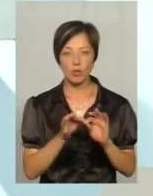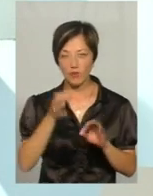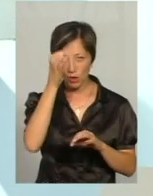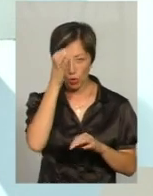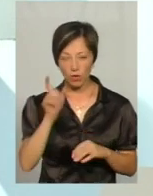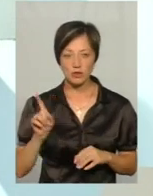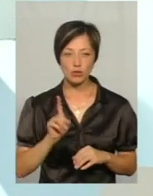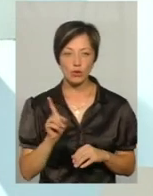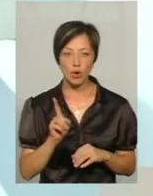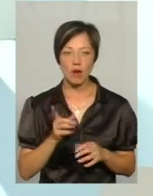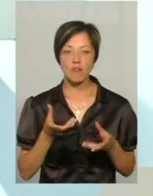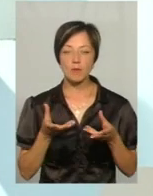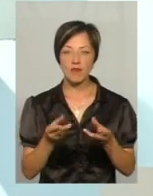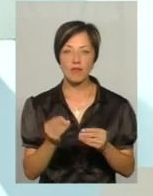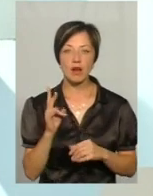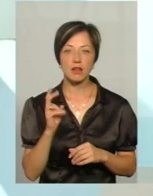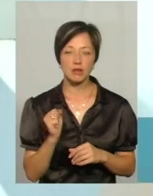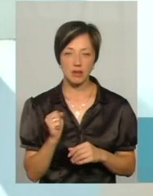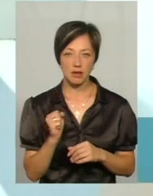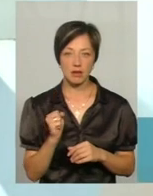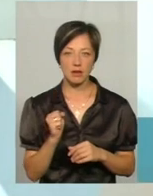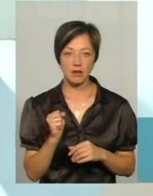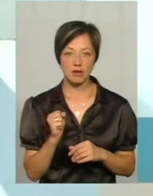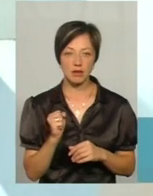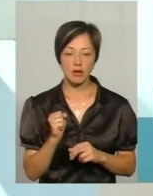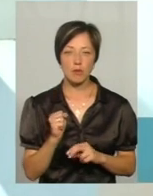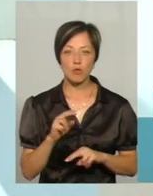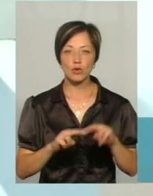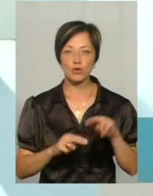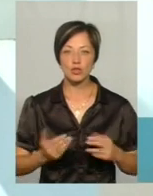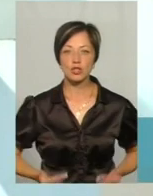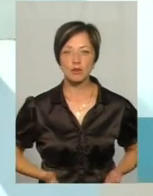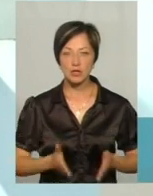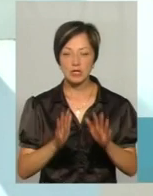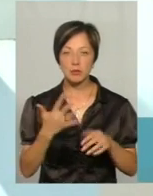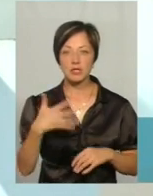що впливає на вибудовування життєвого шляху дитини тільки